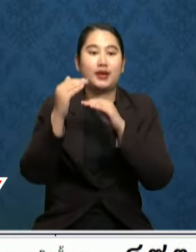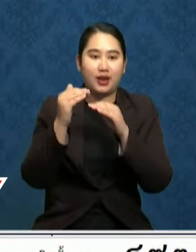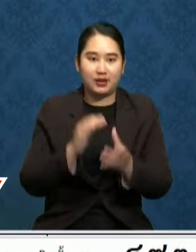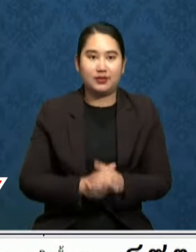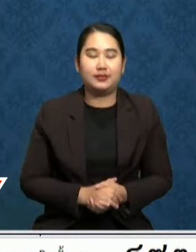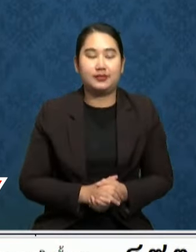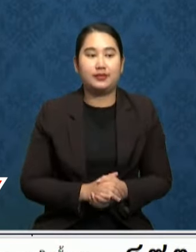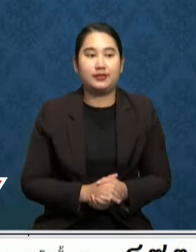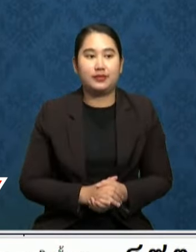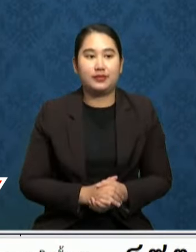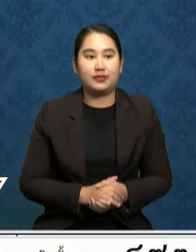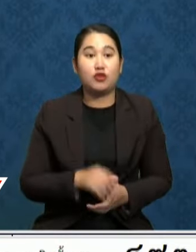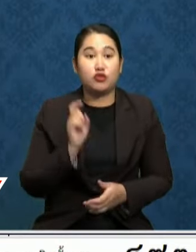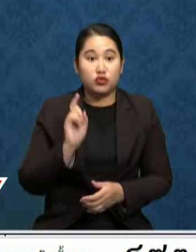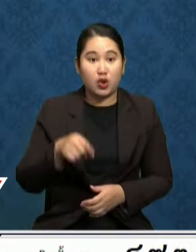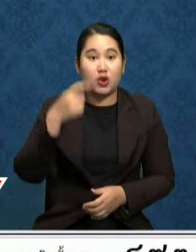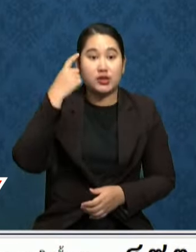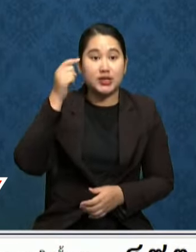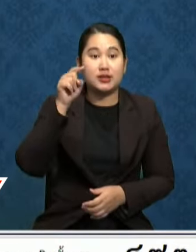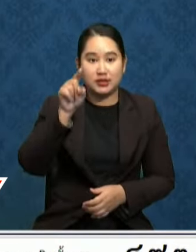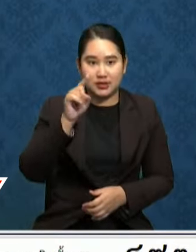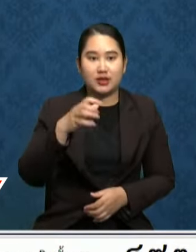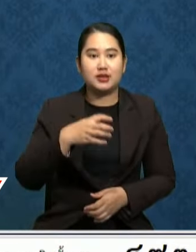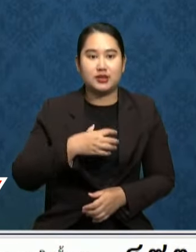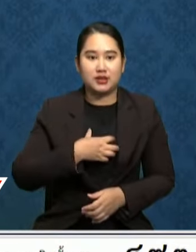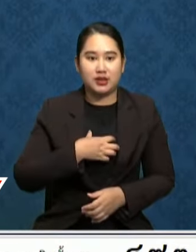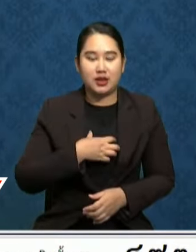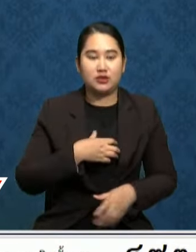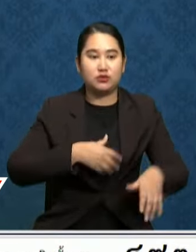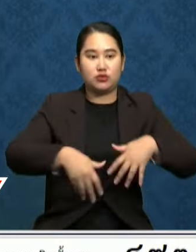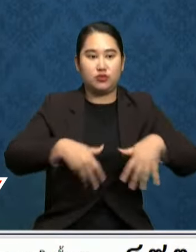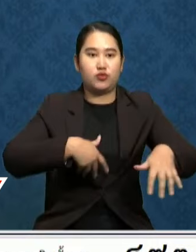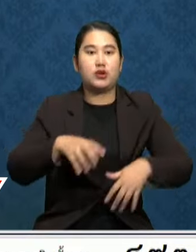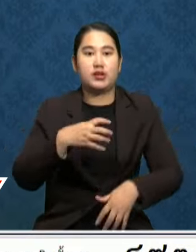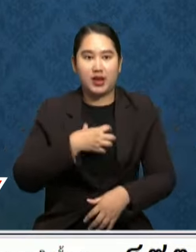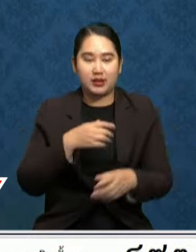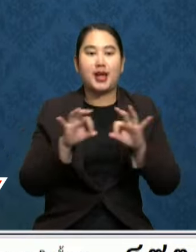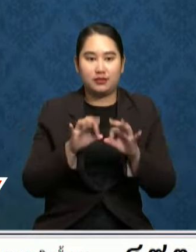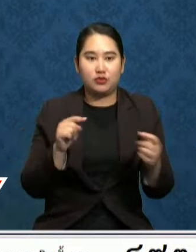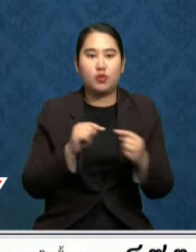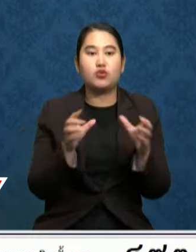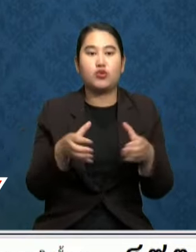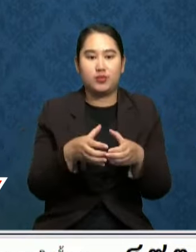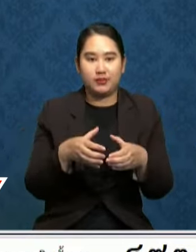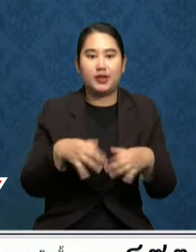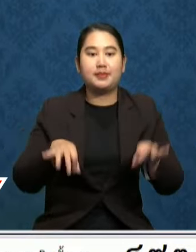ครั